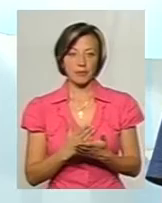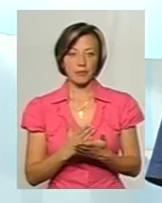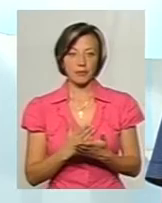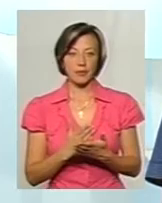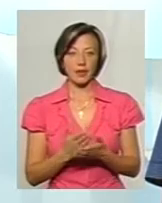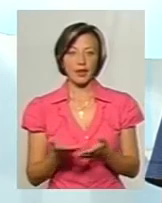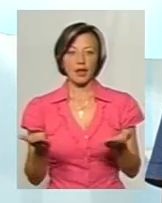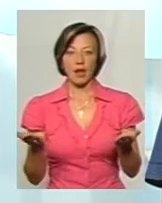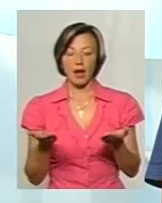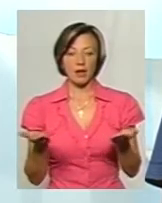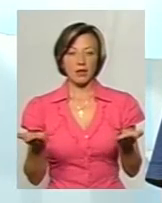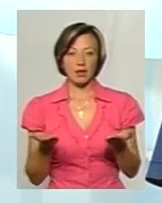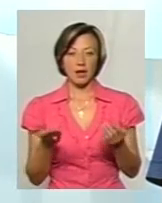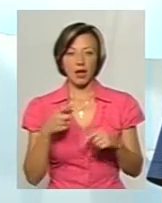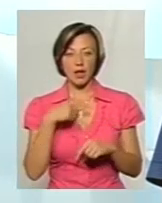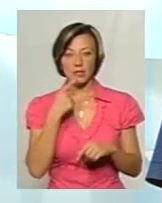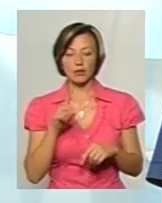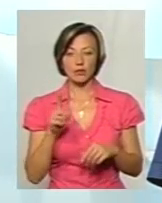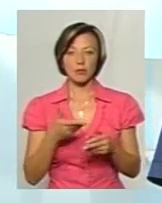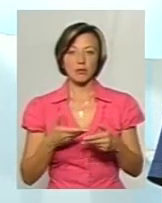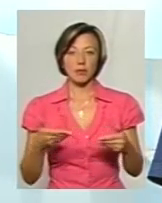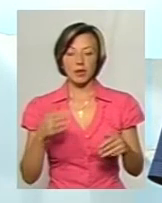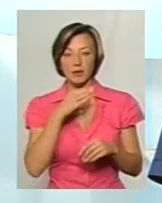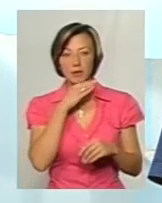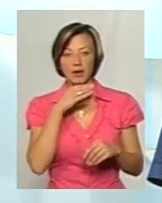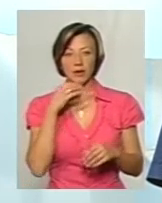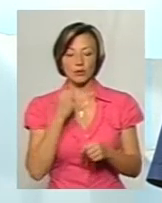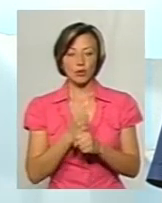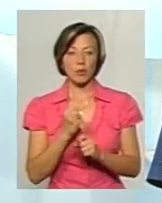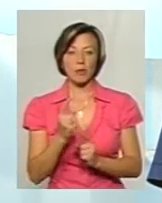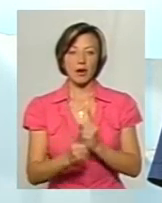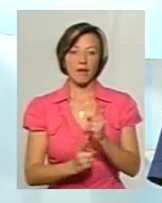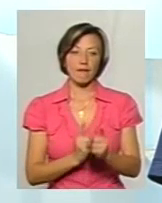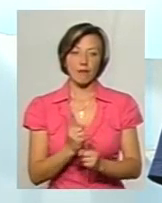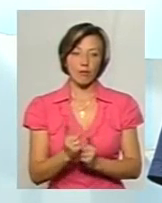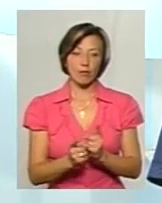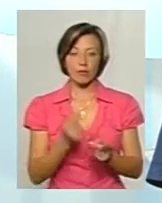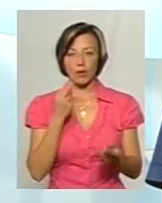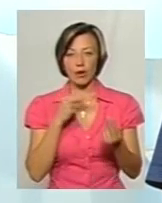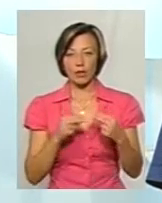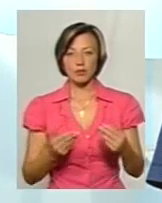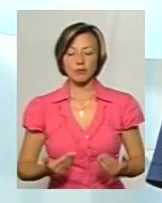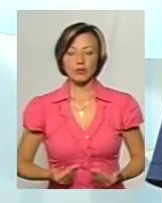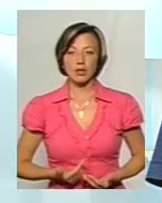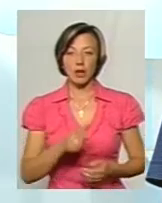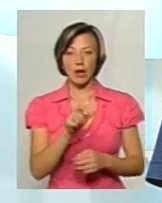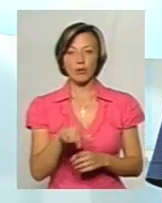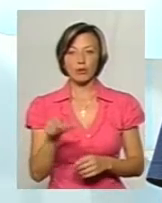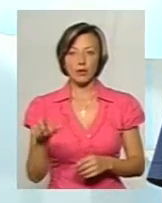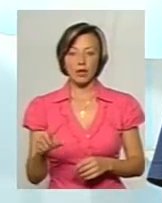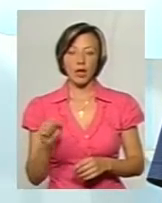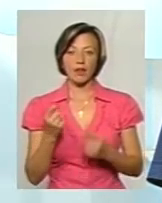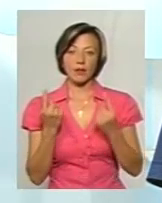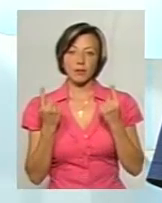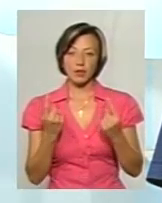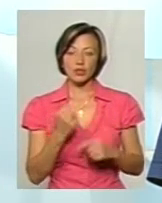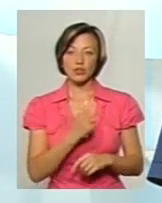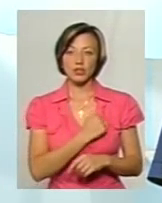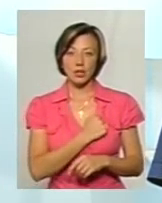які казали, що ми дуже багато зробимо реформ, ми покращимо життя людей, а на превеликий